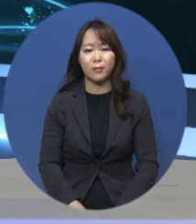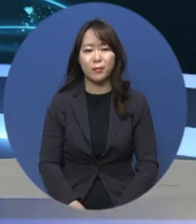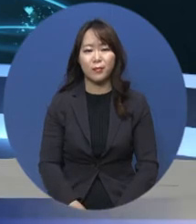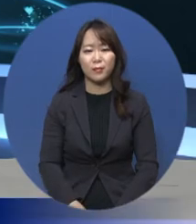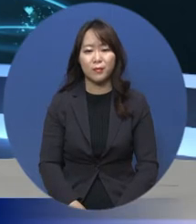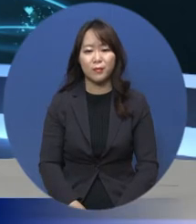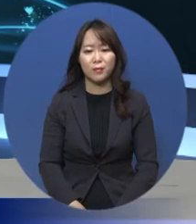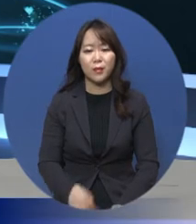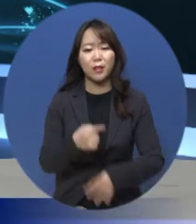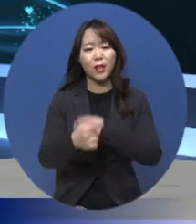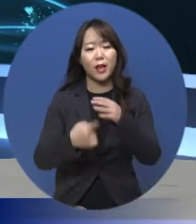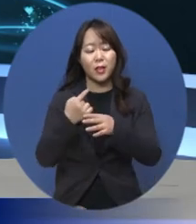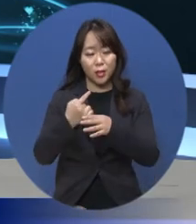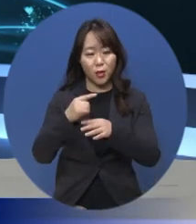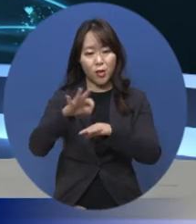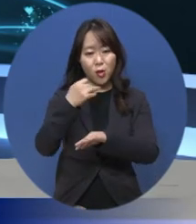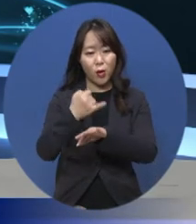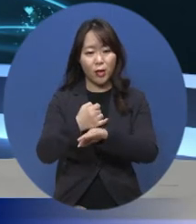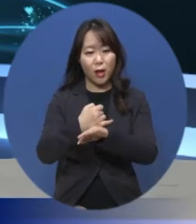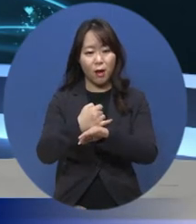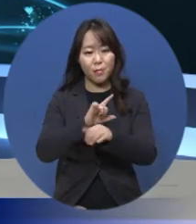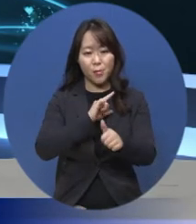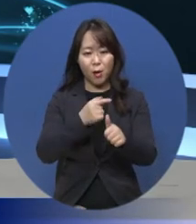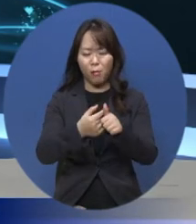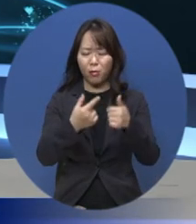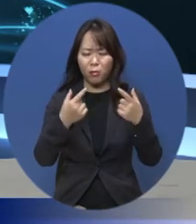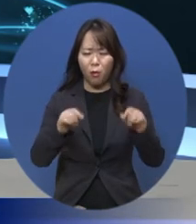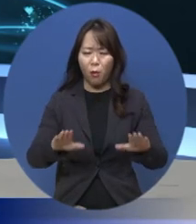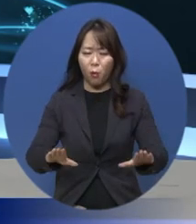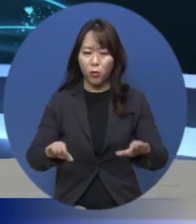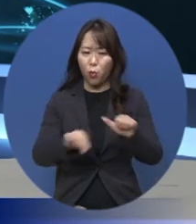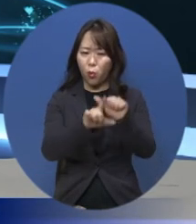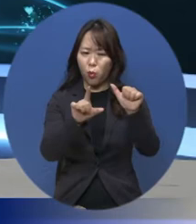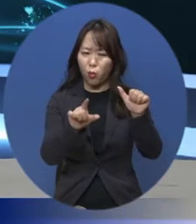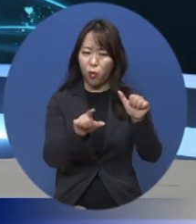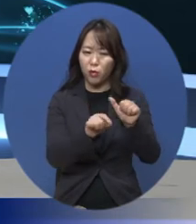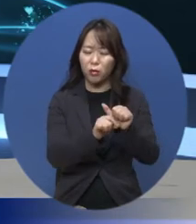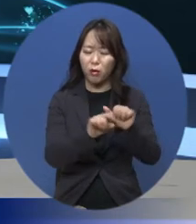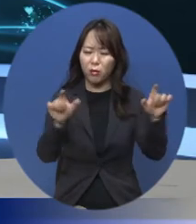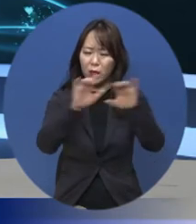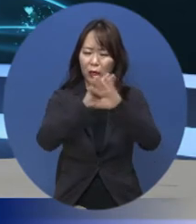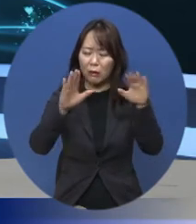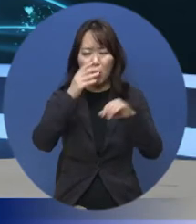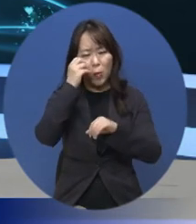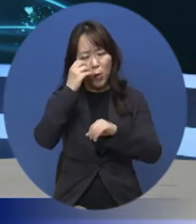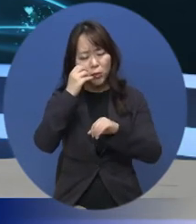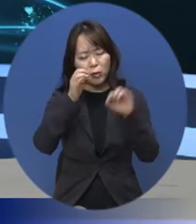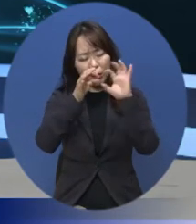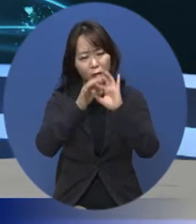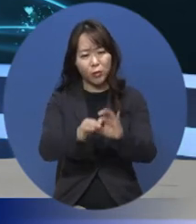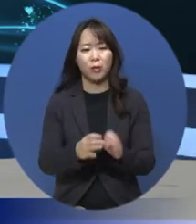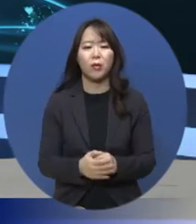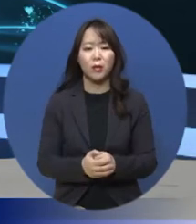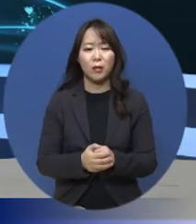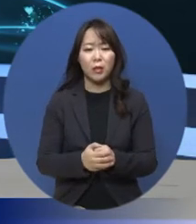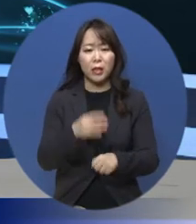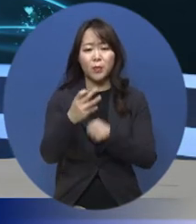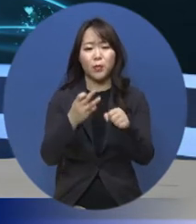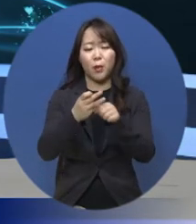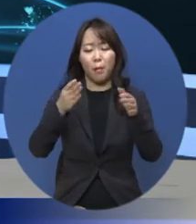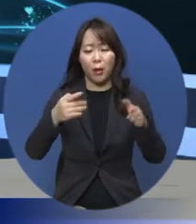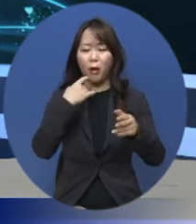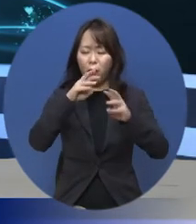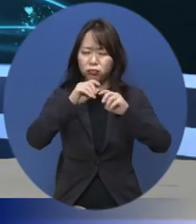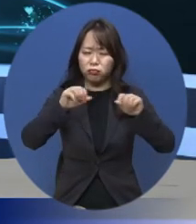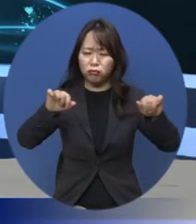계절의 여왕이라는 별명이 무색하게 올해에 5월은 기상 이변의 연속 입니다 13년 만에 황사